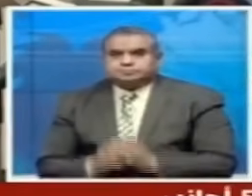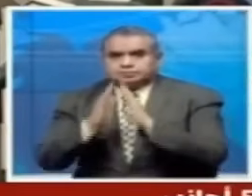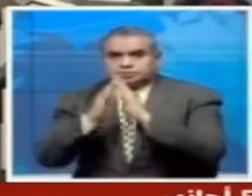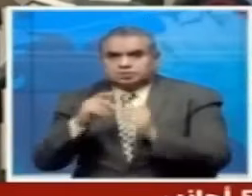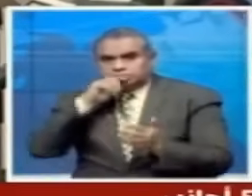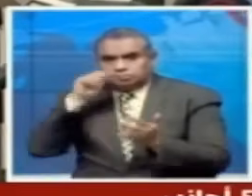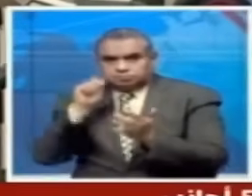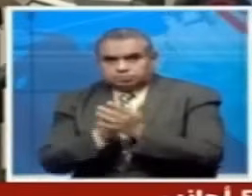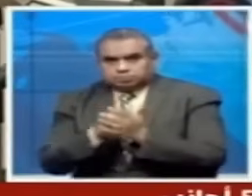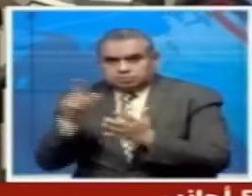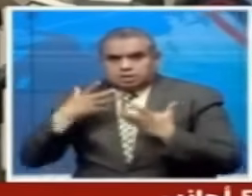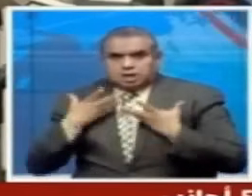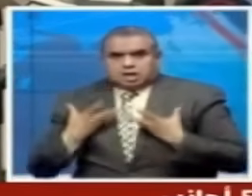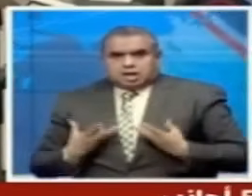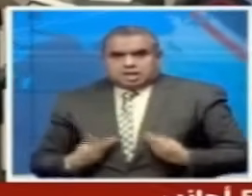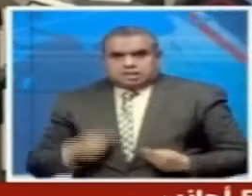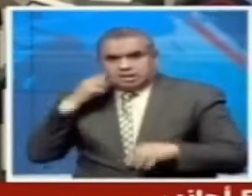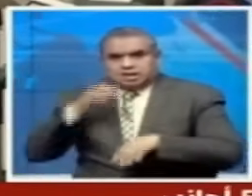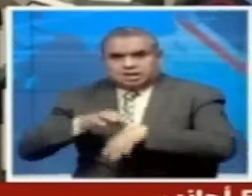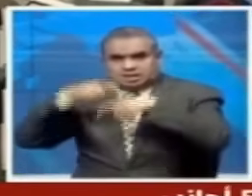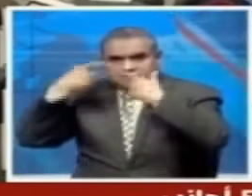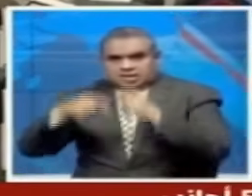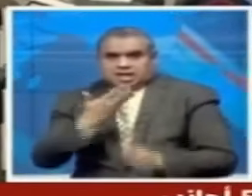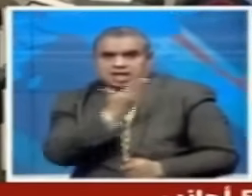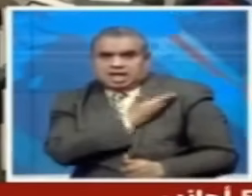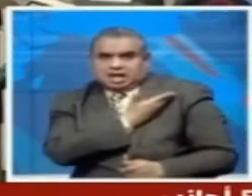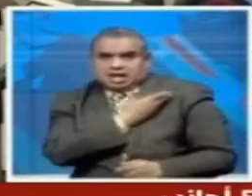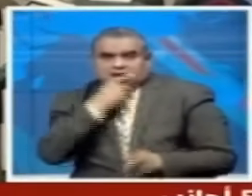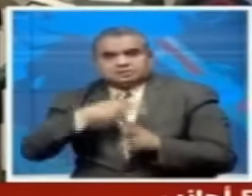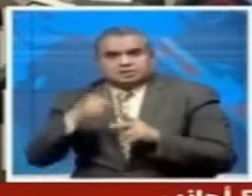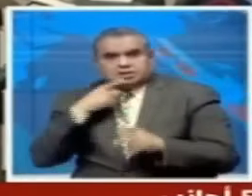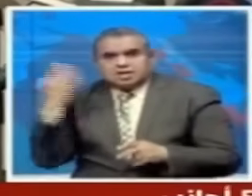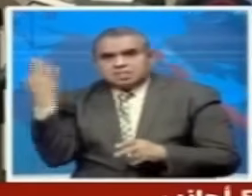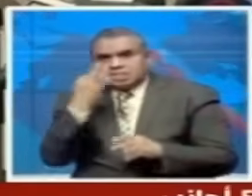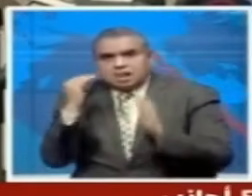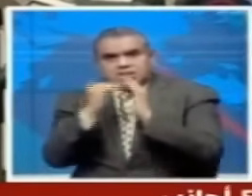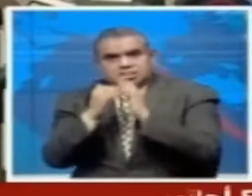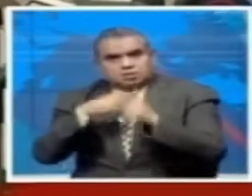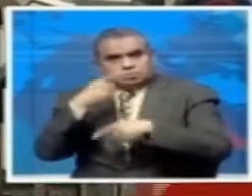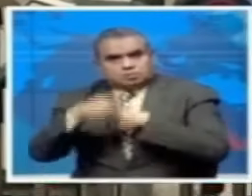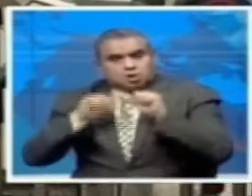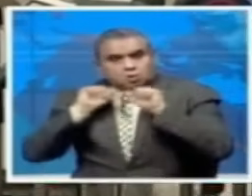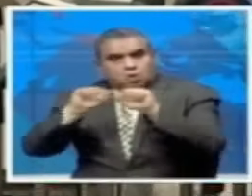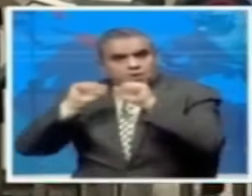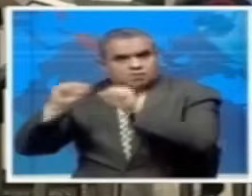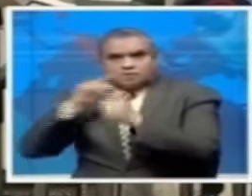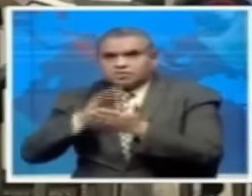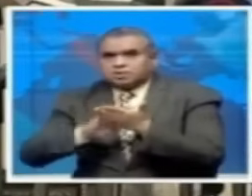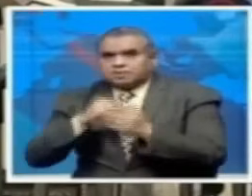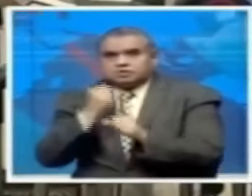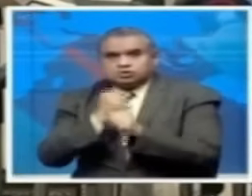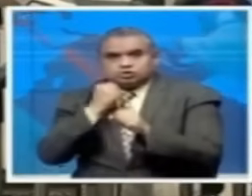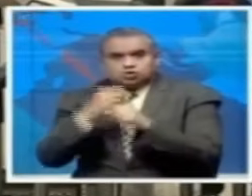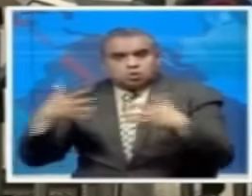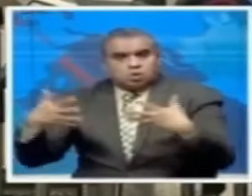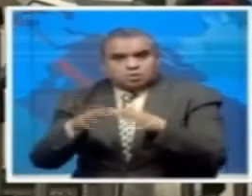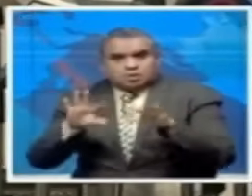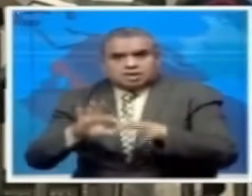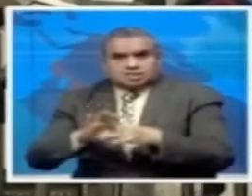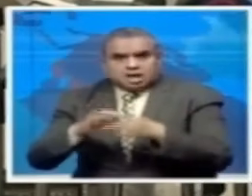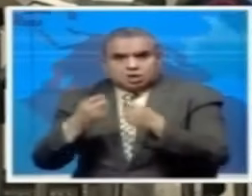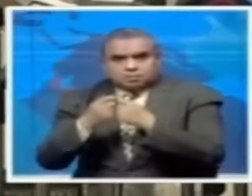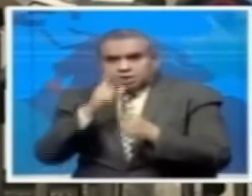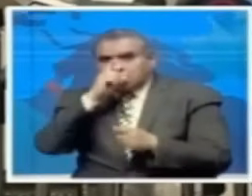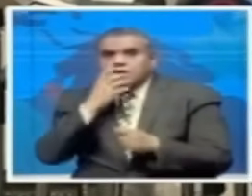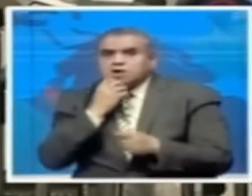مصر تؤكد أن الهدنة الإنسانية في غزة سارية لليوم الثالث دون عوائق بفضل جهود مكثفة بالتعاون مع